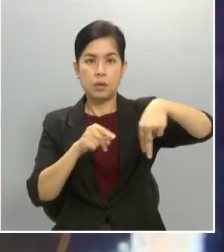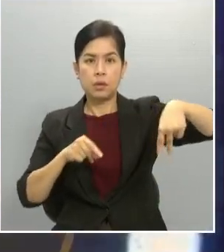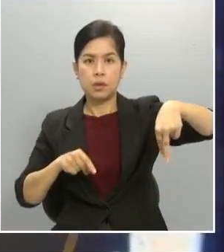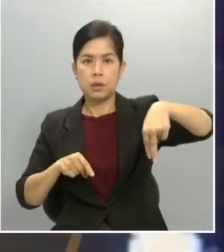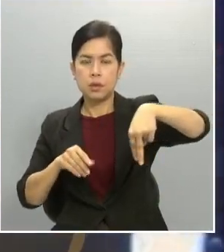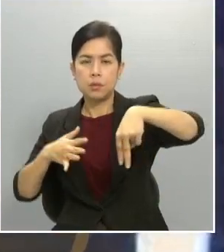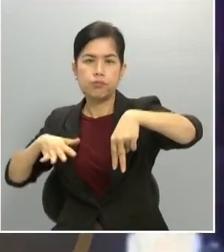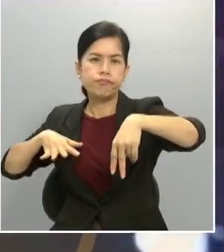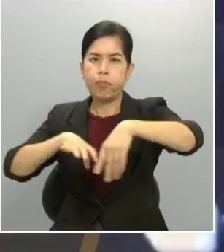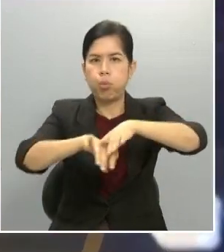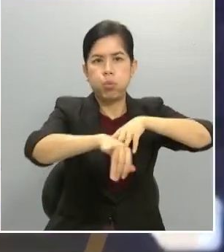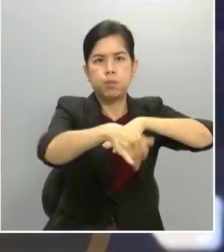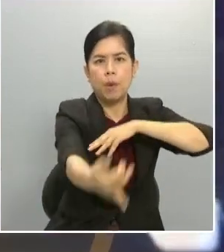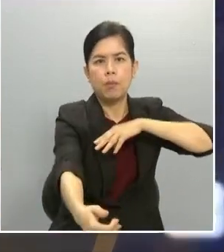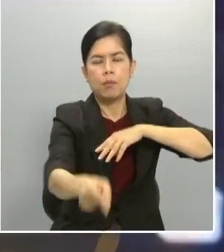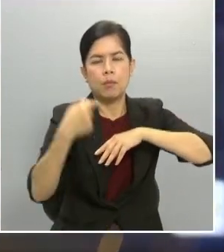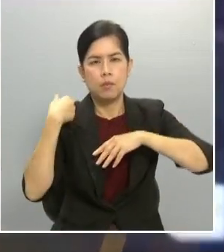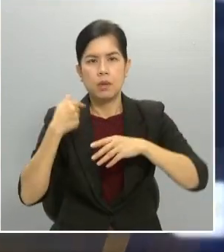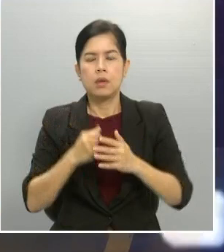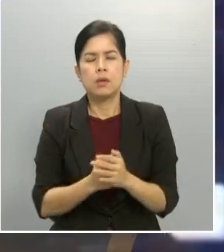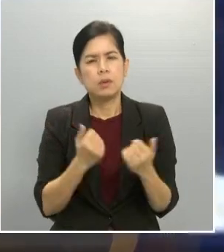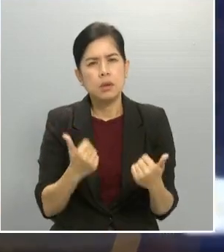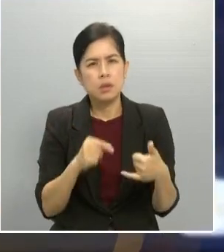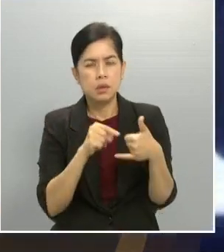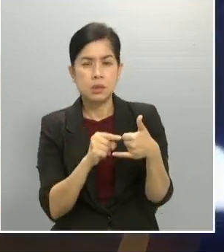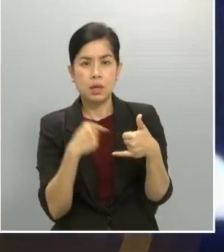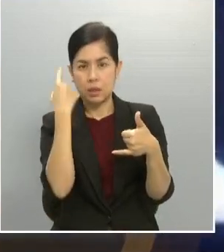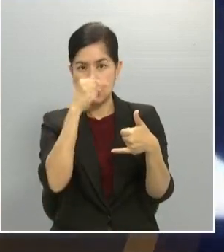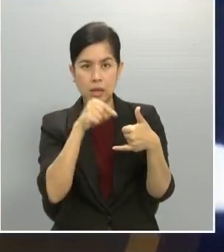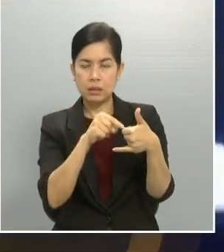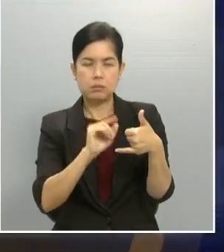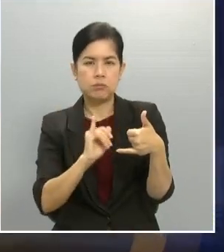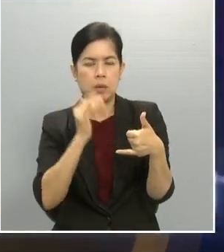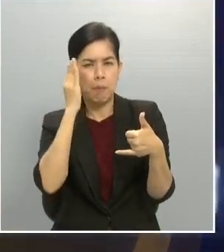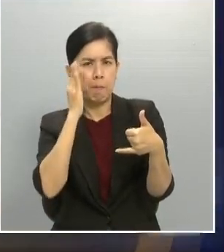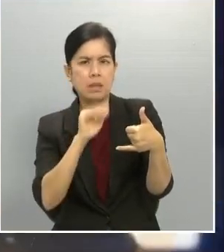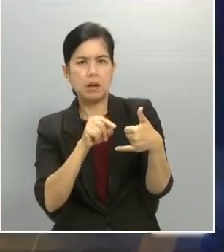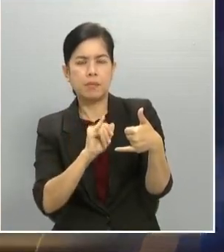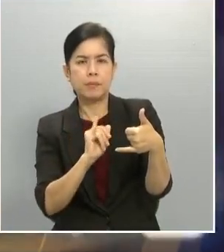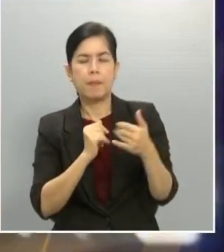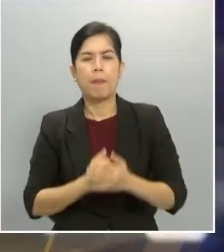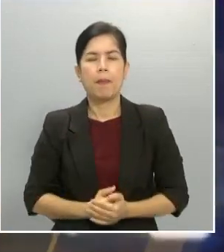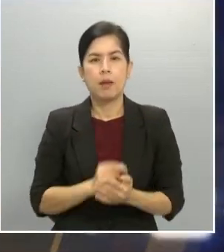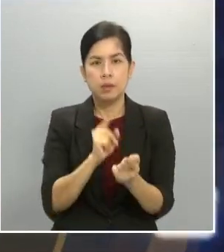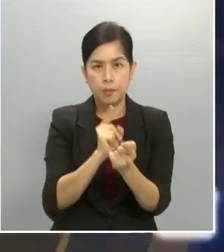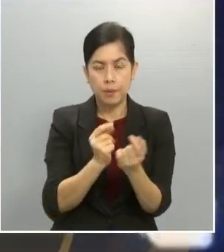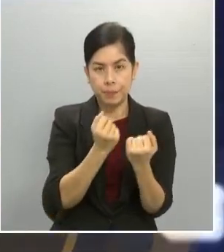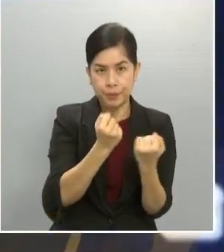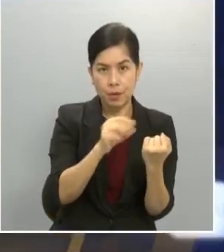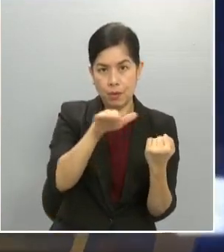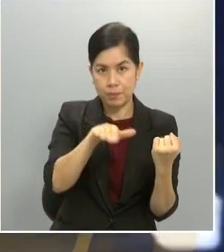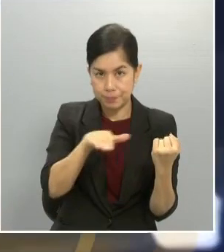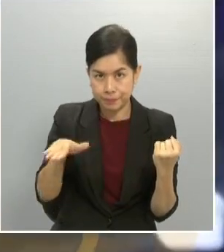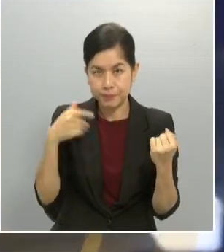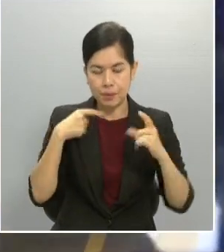ดสติยังไม่ทราบชื่อไม่ทราบที่อยู่เจ้าหน้าที่ก็นำตัวส่งโรงพยาบาลค่ะในจุดนี้พบปิกอัพหมายเลขทะเบียนขอจ